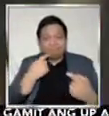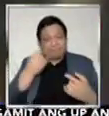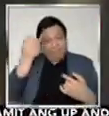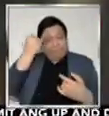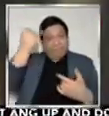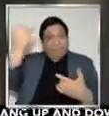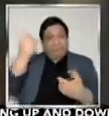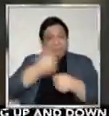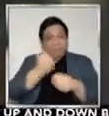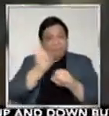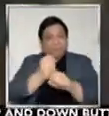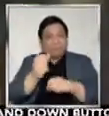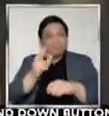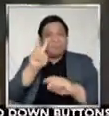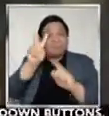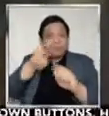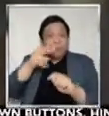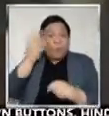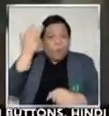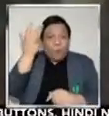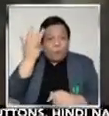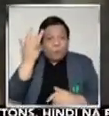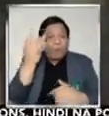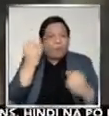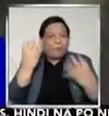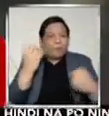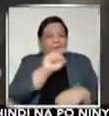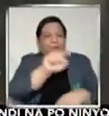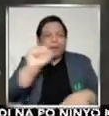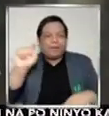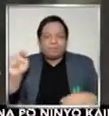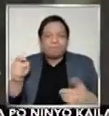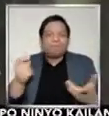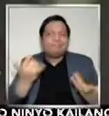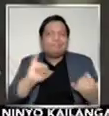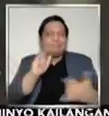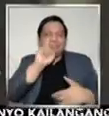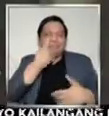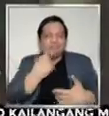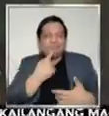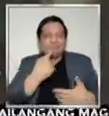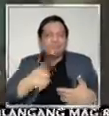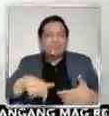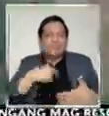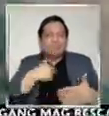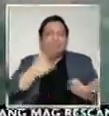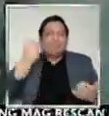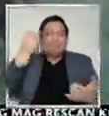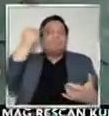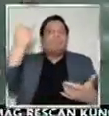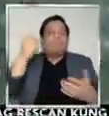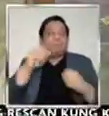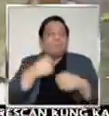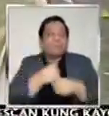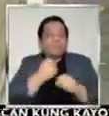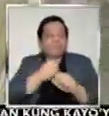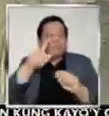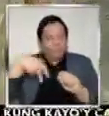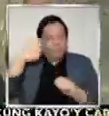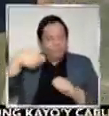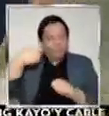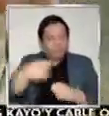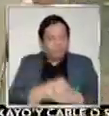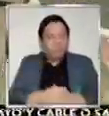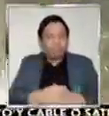video dahil po alam po namin na marami pong makaka-relate dito. At saka po naginilibangan na rin po namin ang paggawa ng video. Kinagigiliwan